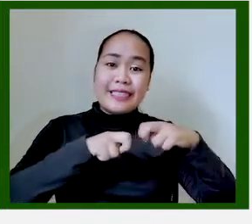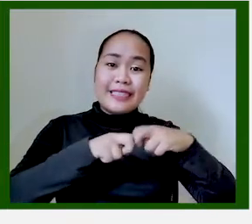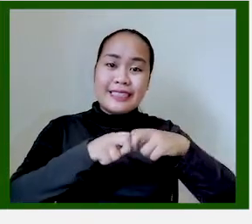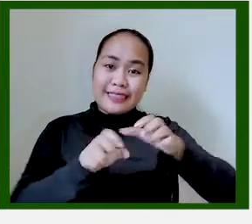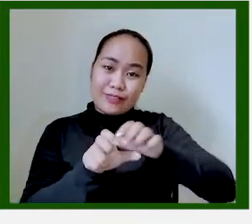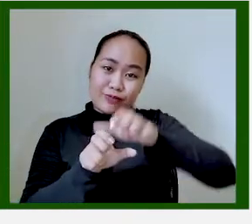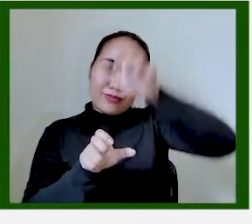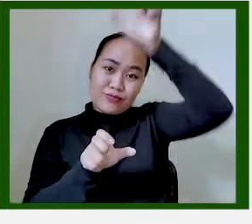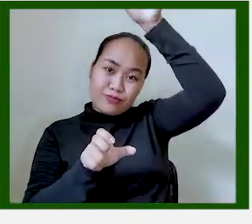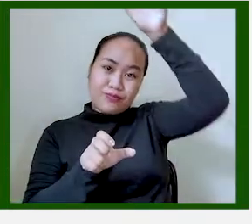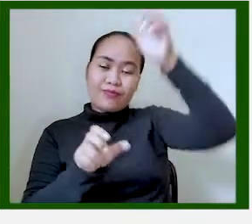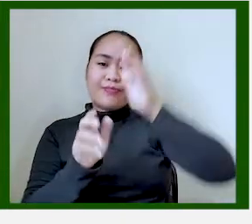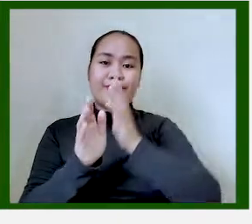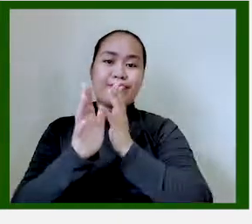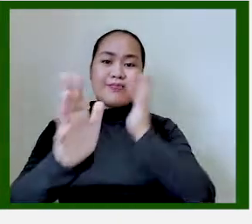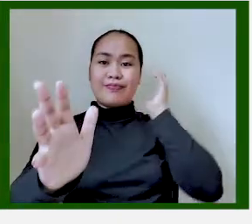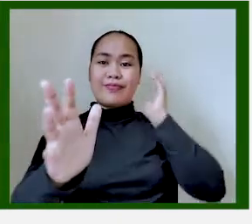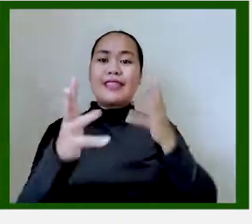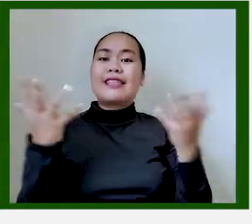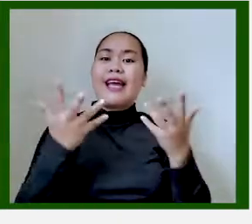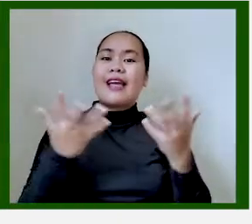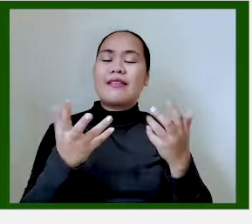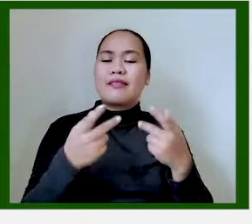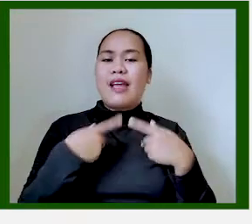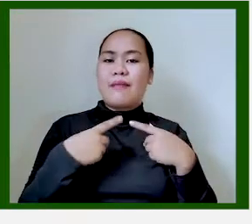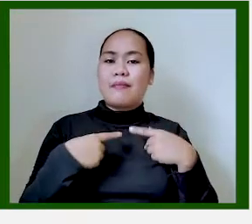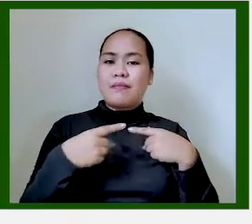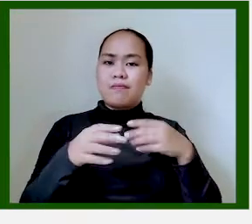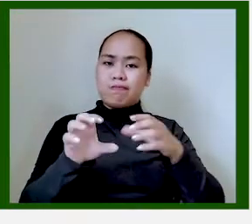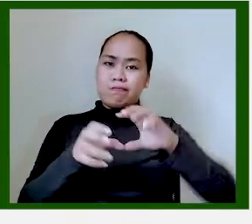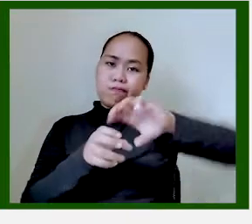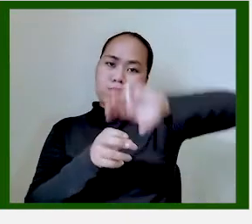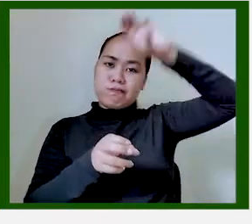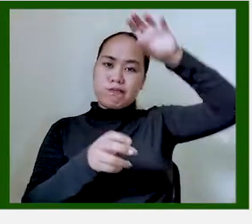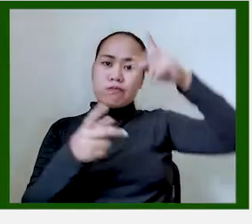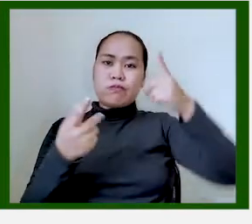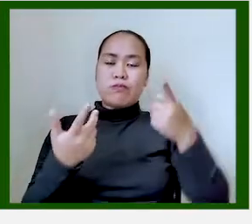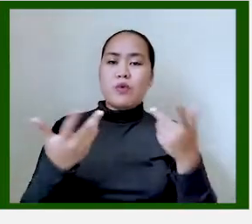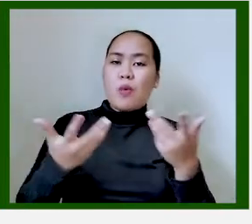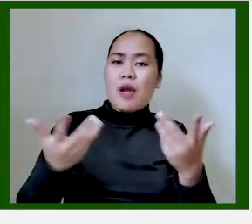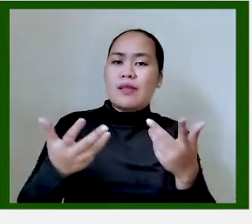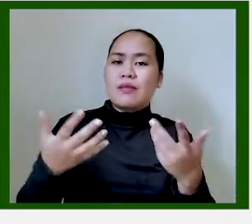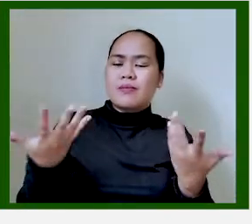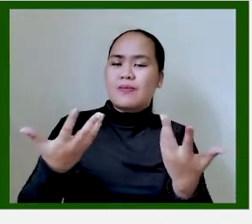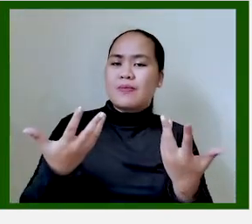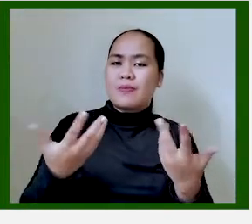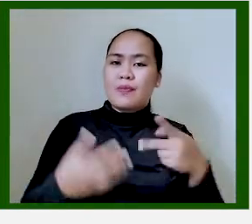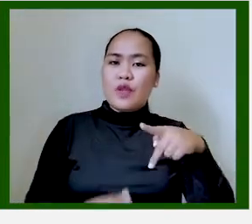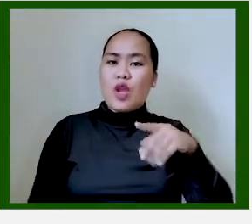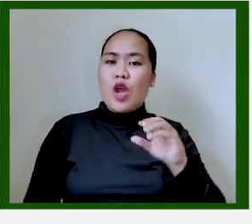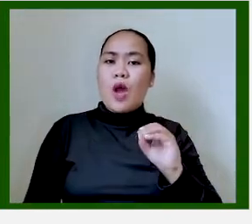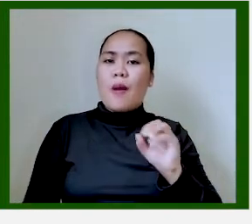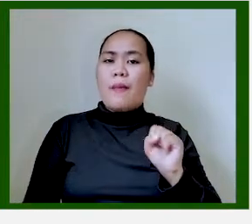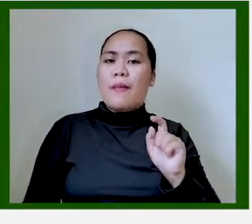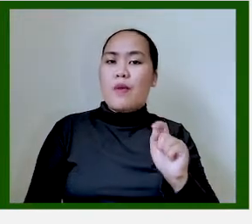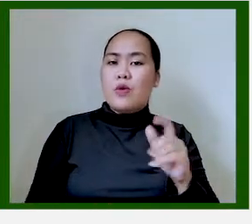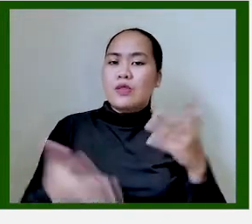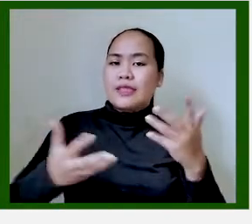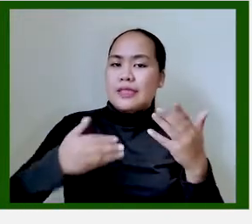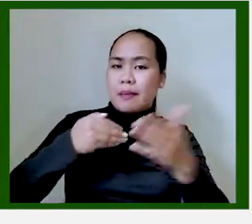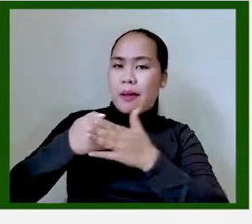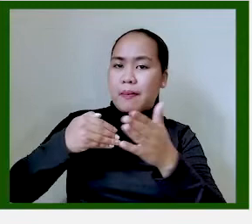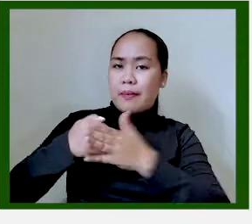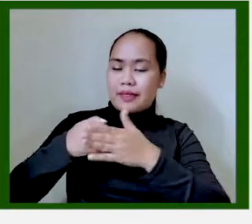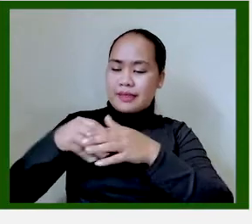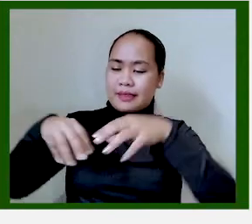doon. That way, no, maapektuhan man ang mga poste ng Meralco na naandun mismo malapit sa kung saan may